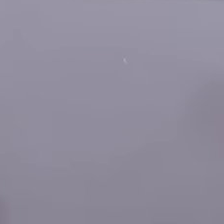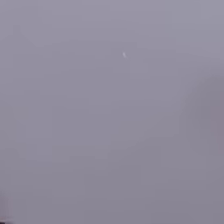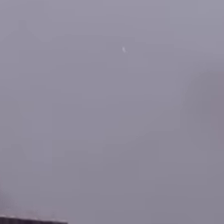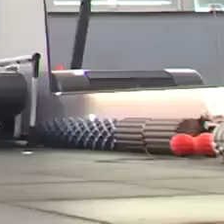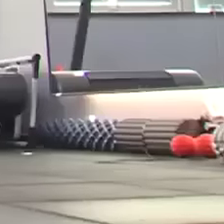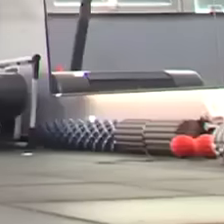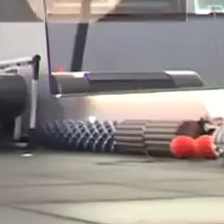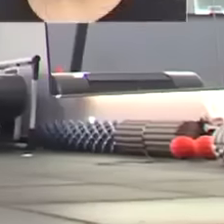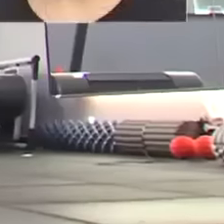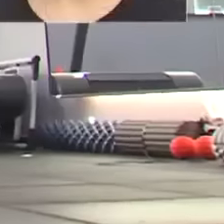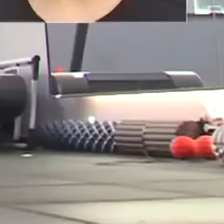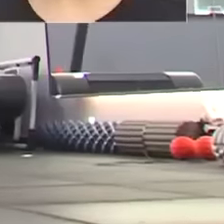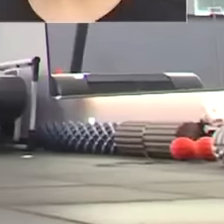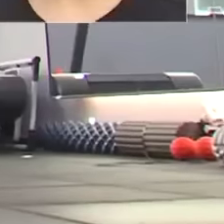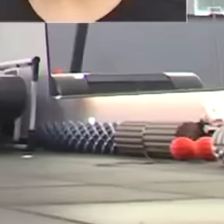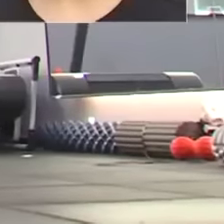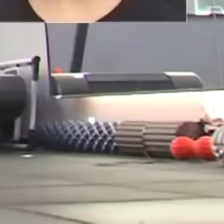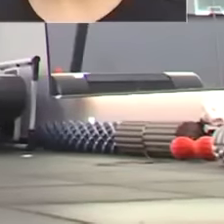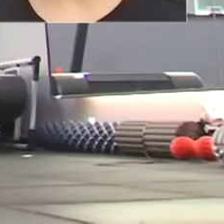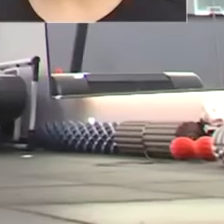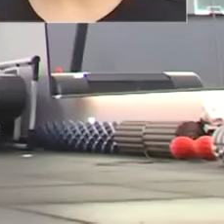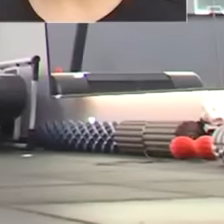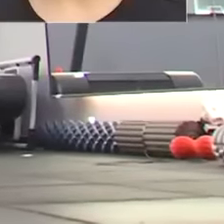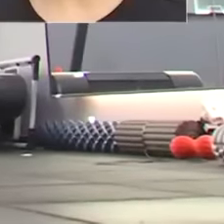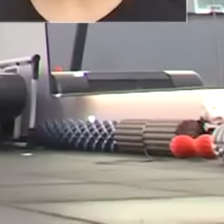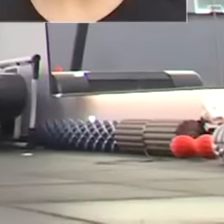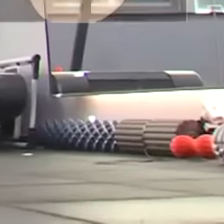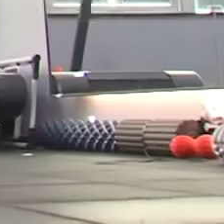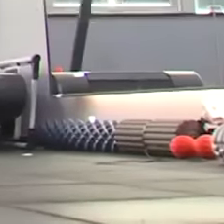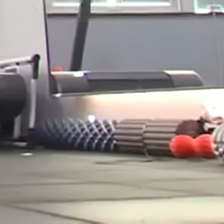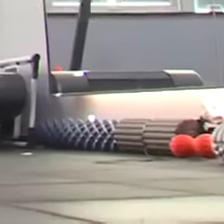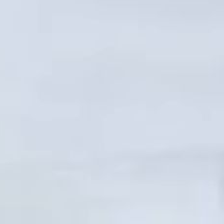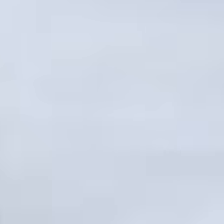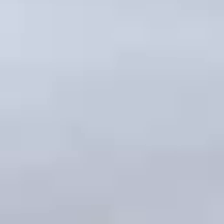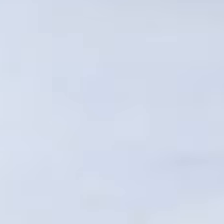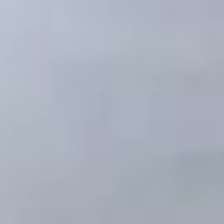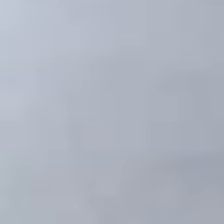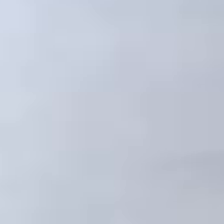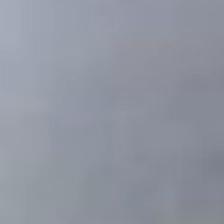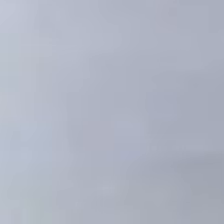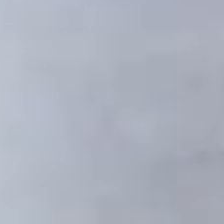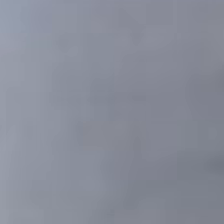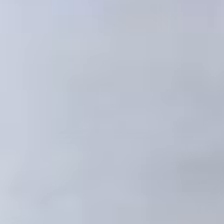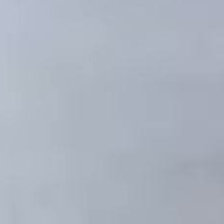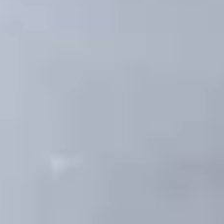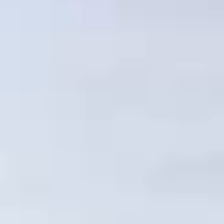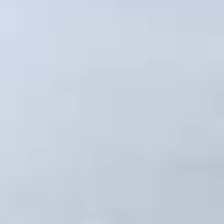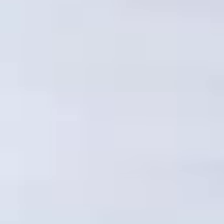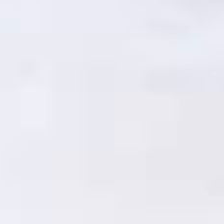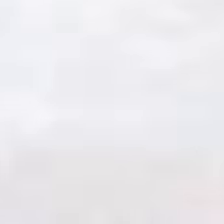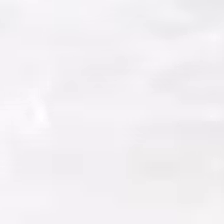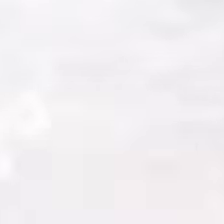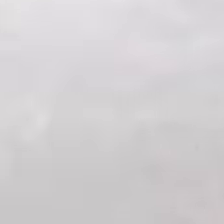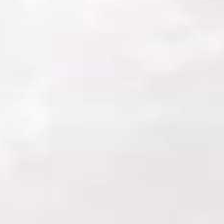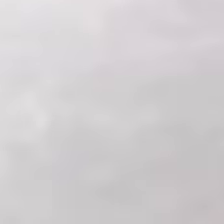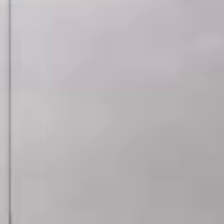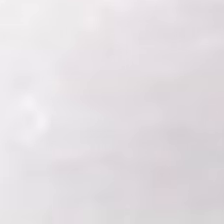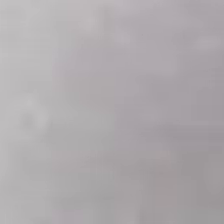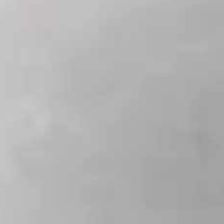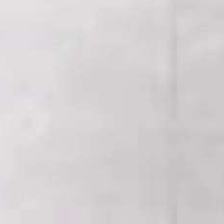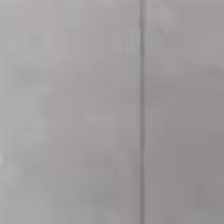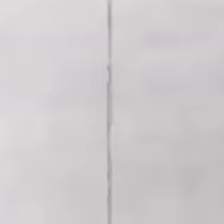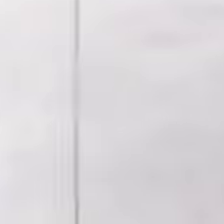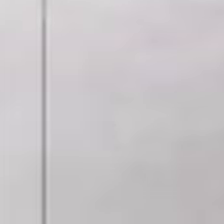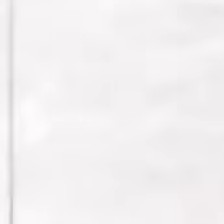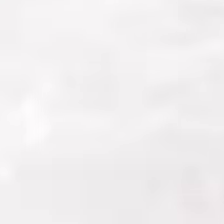거쳤습니다. 사람이 많을수록 더 자신 있는 것 같아요. 주니어 세계선수권대회 깜짝 우승으로 알려진 그